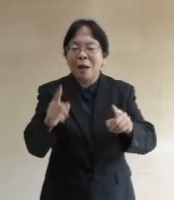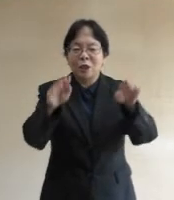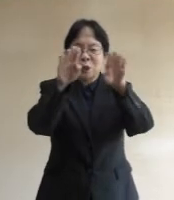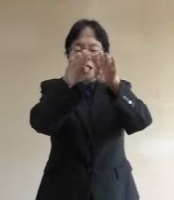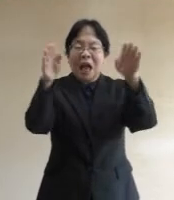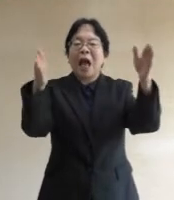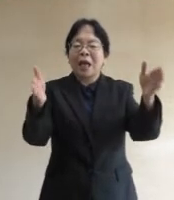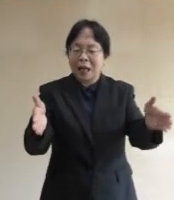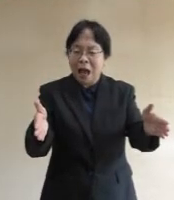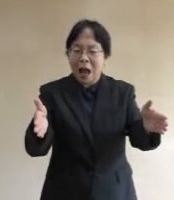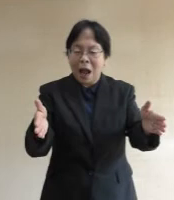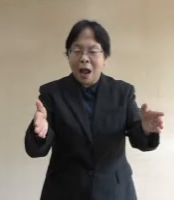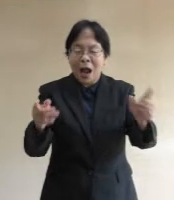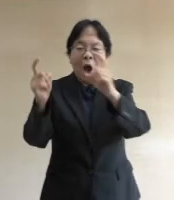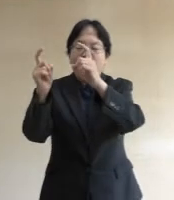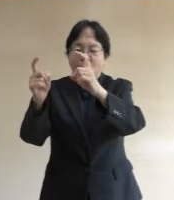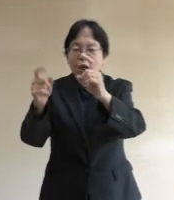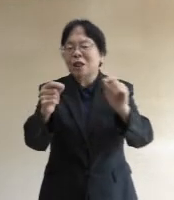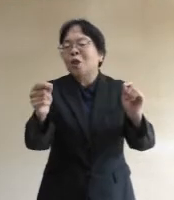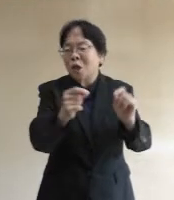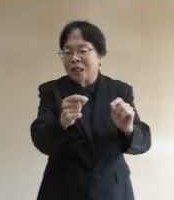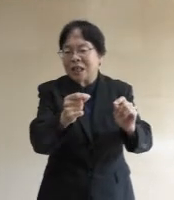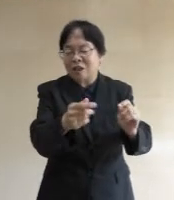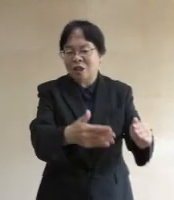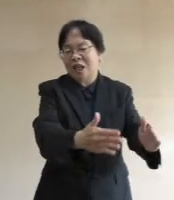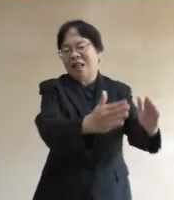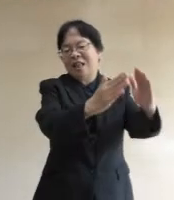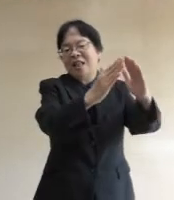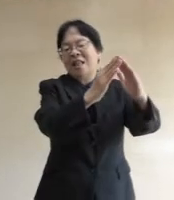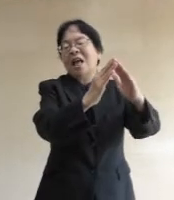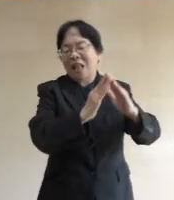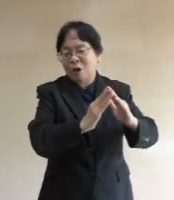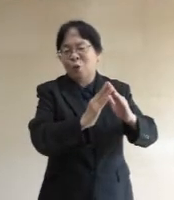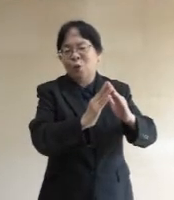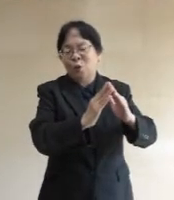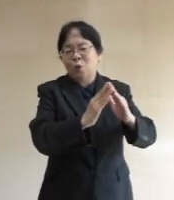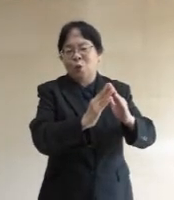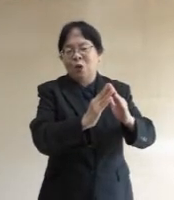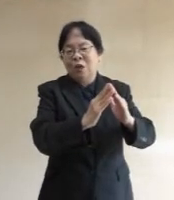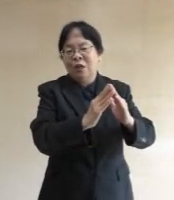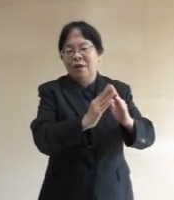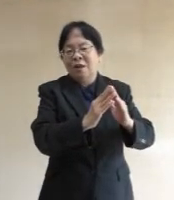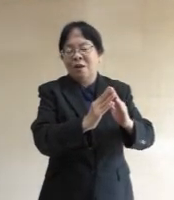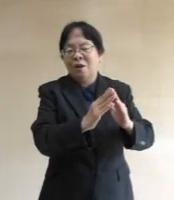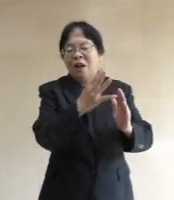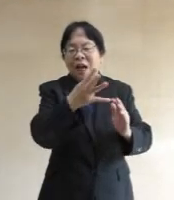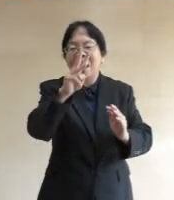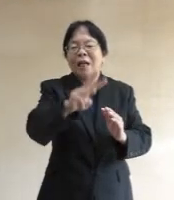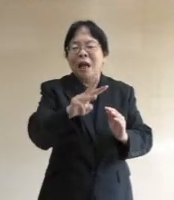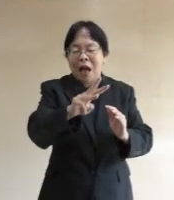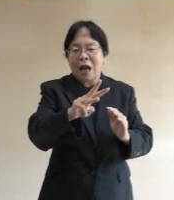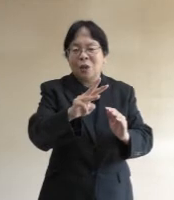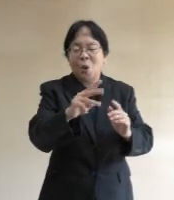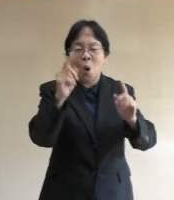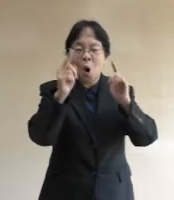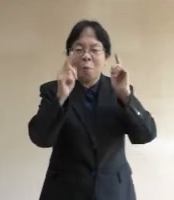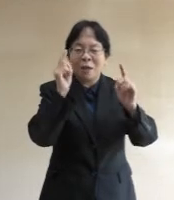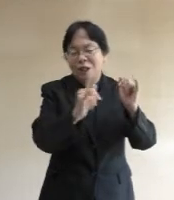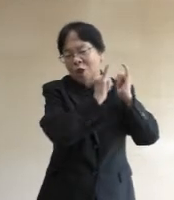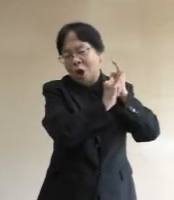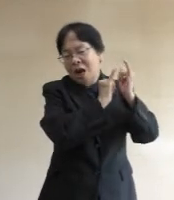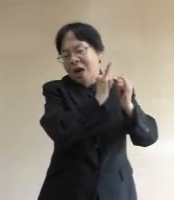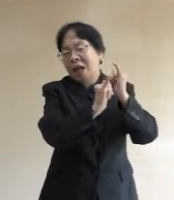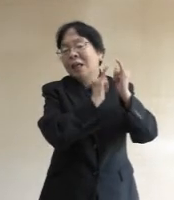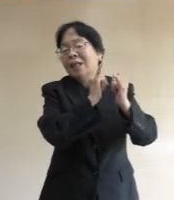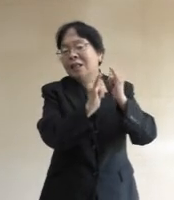祭り会館こんなのをあのお城の近くにね、そういう作ると、まあ、それ掛